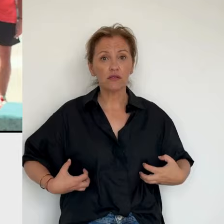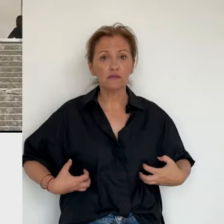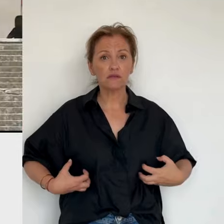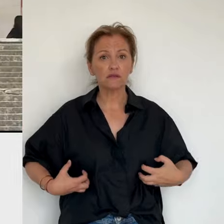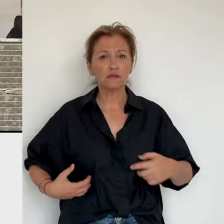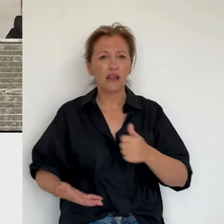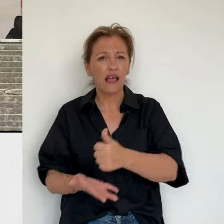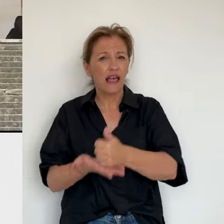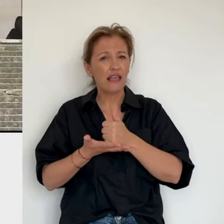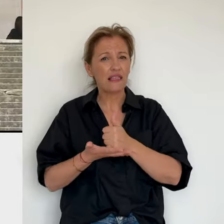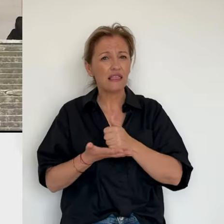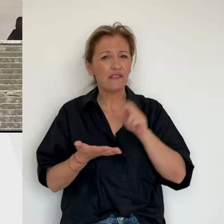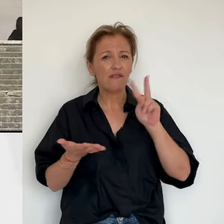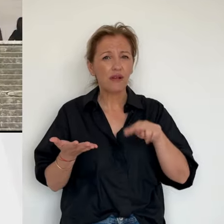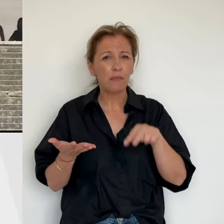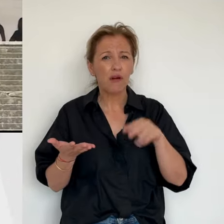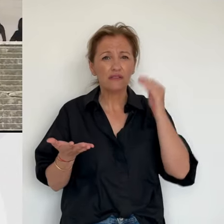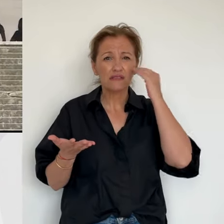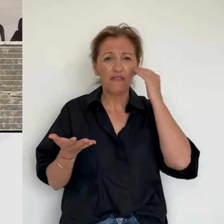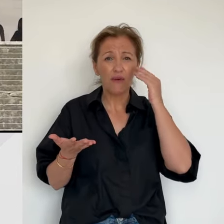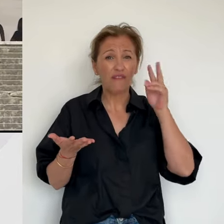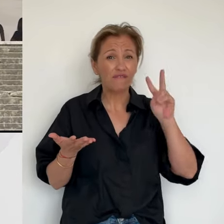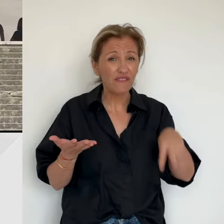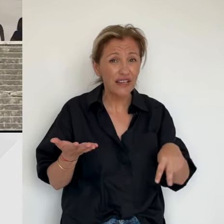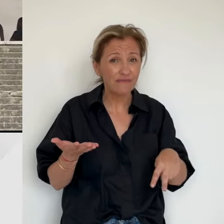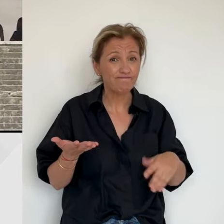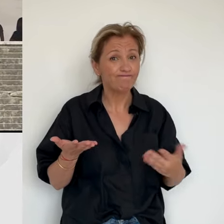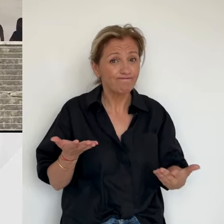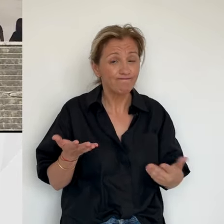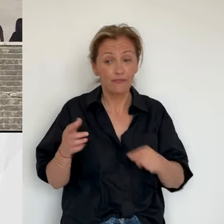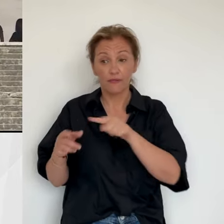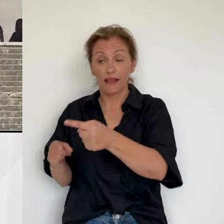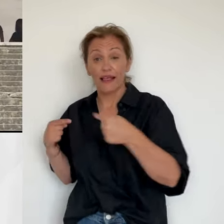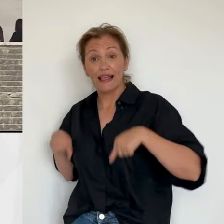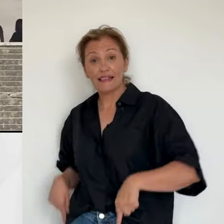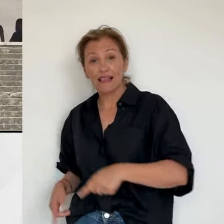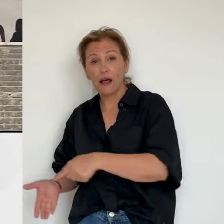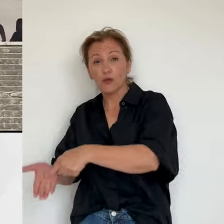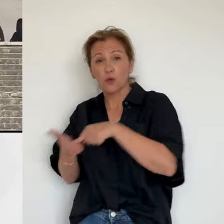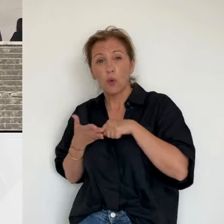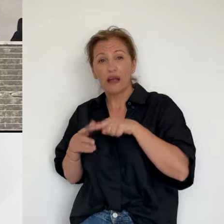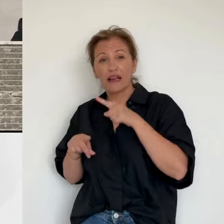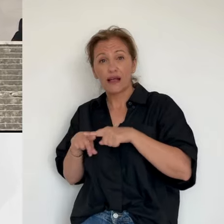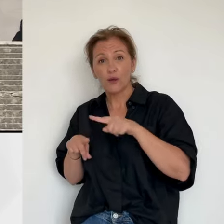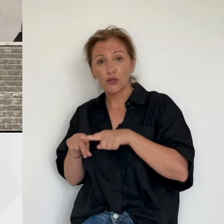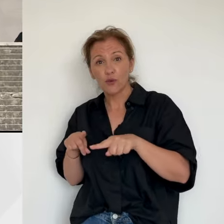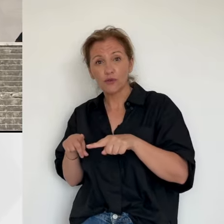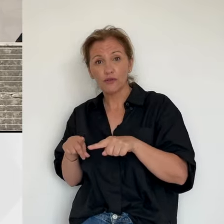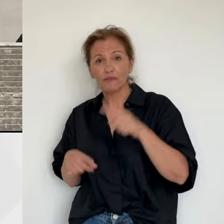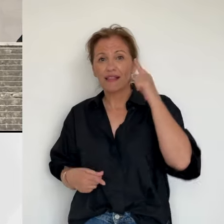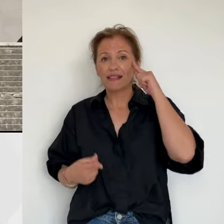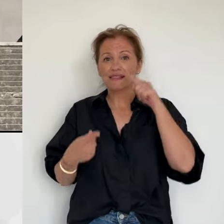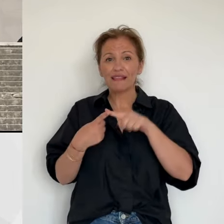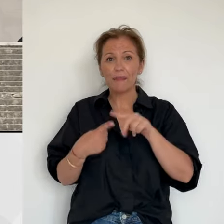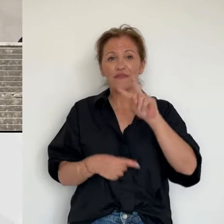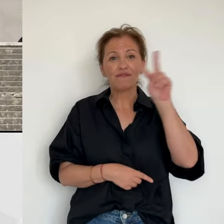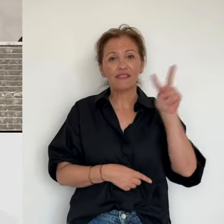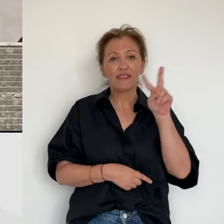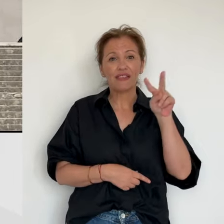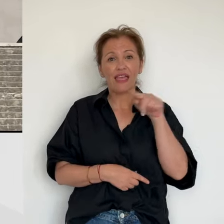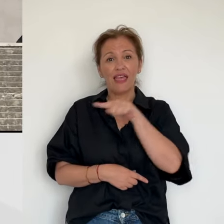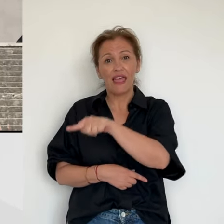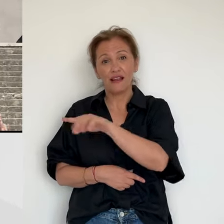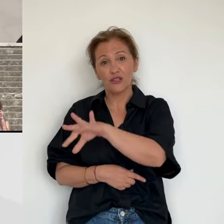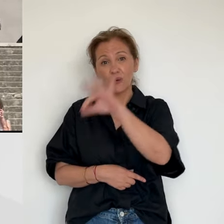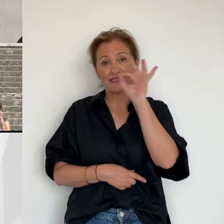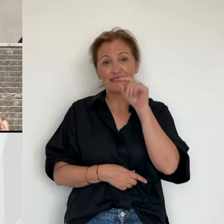bac. Autre choix, la nature est-elle hostile à l'homme? La science peut-elle satisfaire notre besoin de vérité? Et mieux encore,